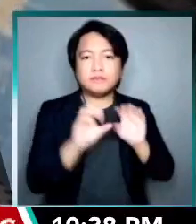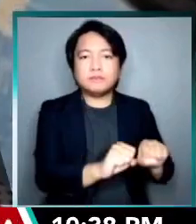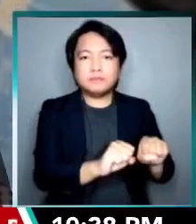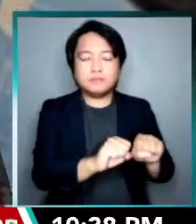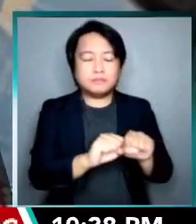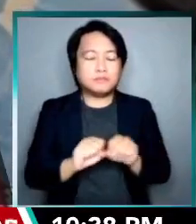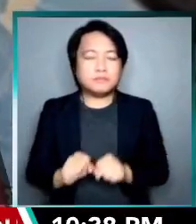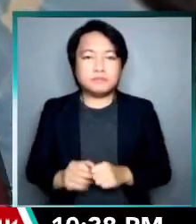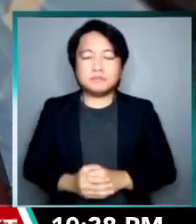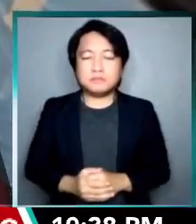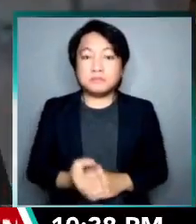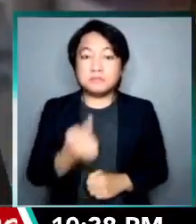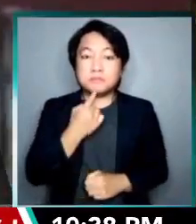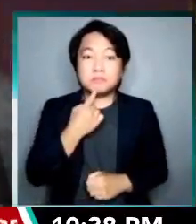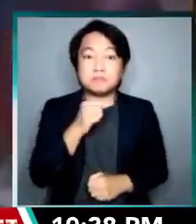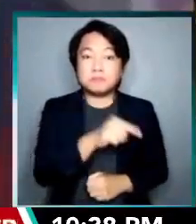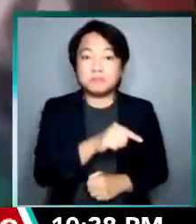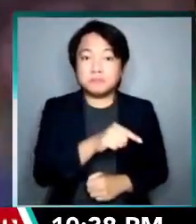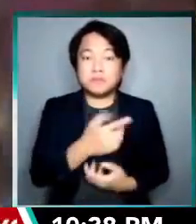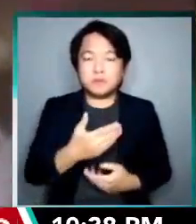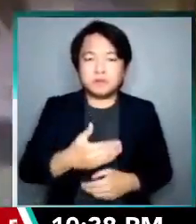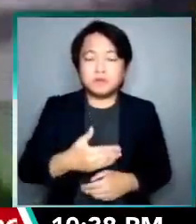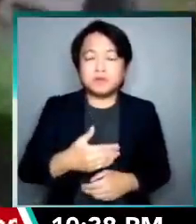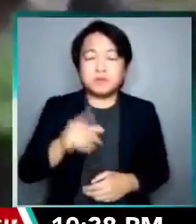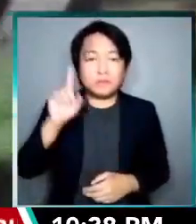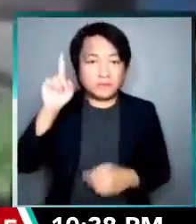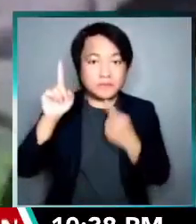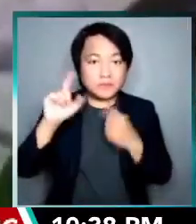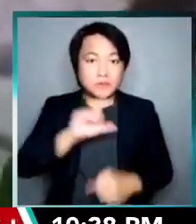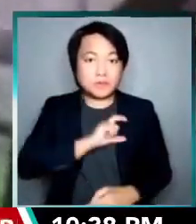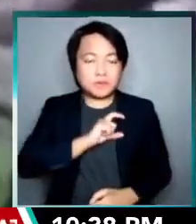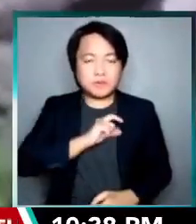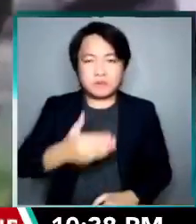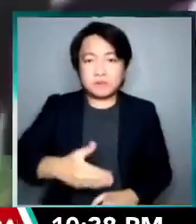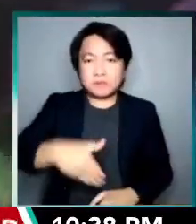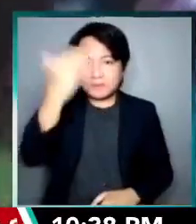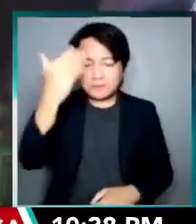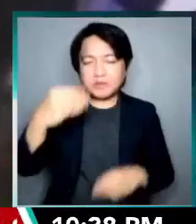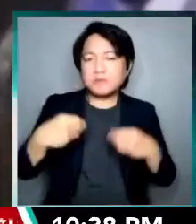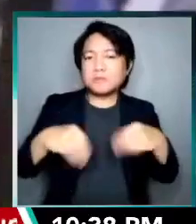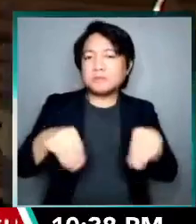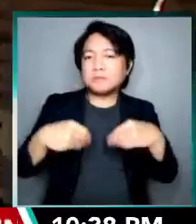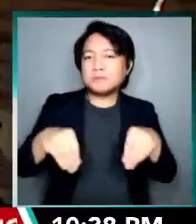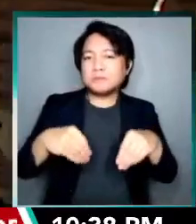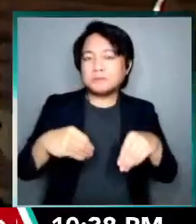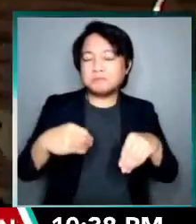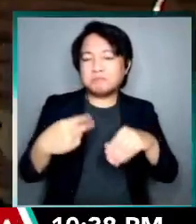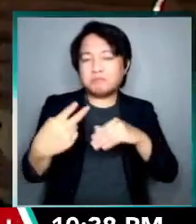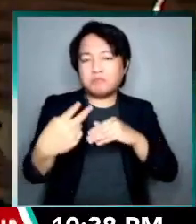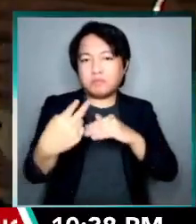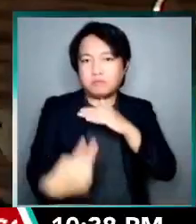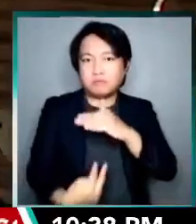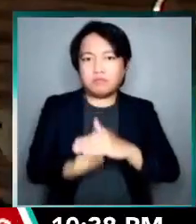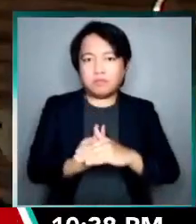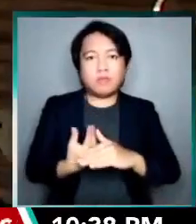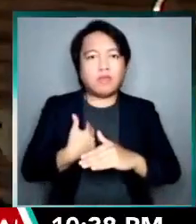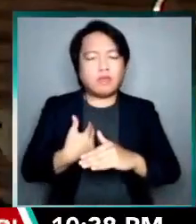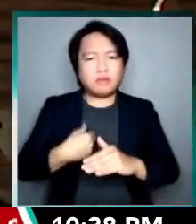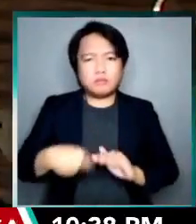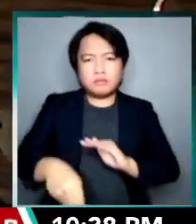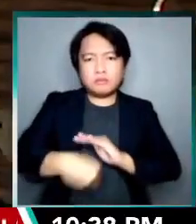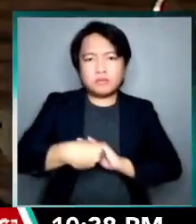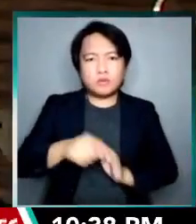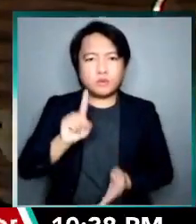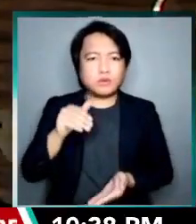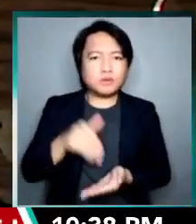pronta itong sari-sari store. Tataka ka, mag-aabot yung parokyano ng 1,000, pero ang binili niya lang isang bote ng soft